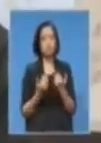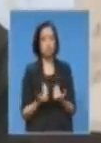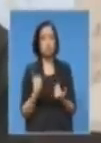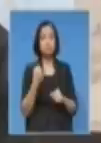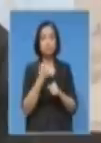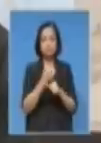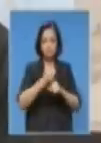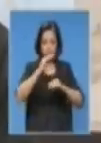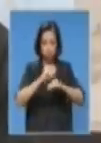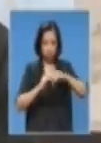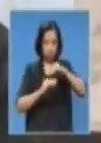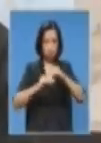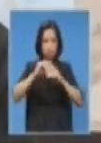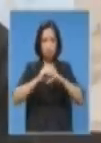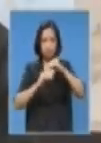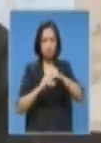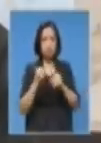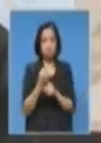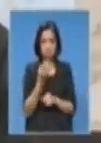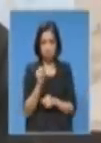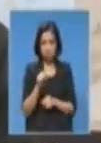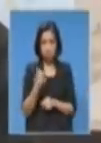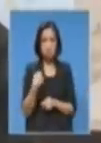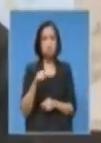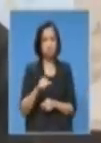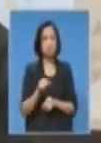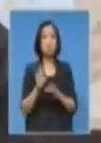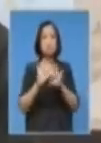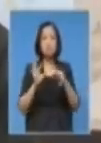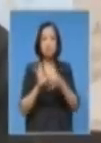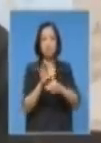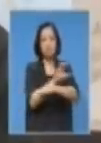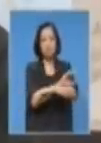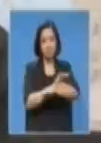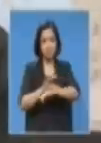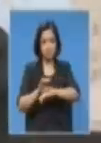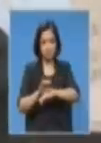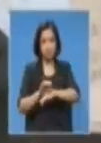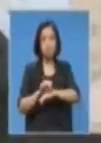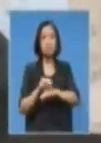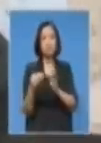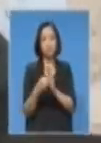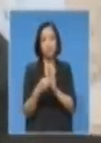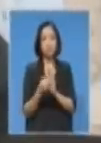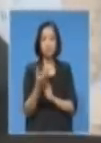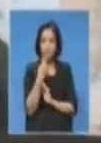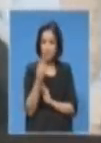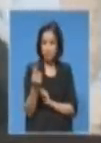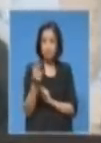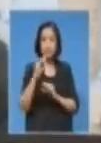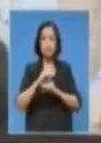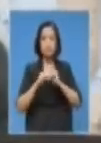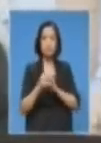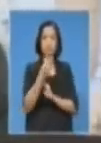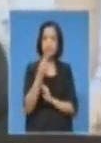ก่อสร้างนี่มากมายหนึ่งในโครงการก่อสร้างต่างๆนั้นก็จะเป็นในเรื่องของรถไฟฟ้าขนส่งมวลชนในกรุงเทพมหานครสิ่งที่เราเห็น